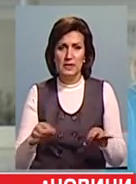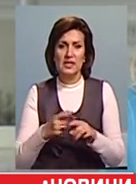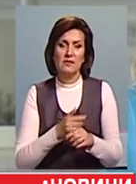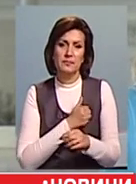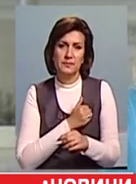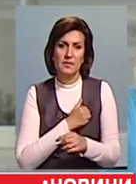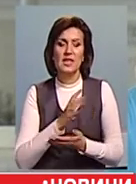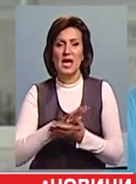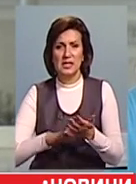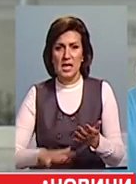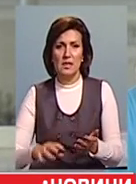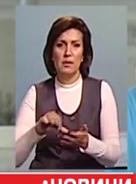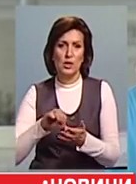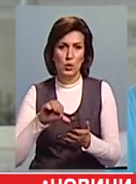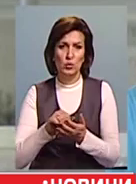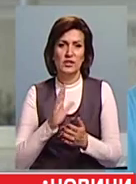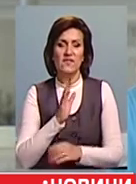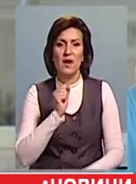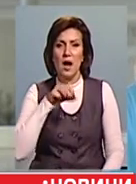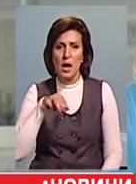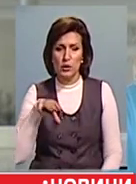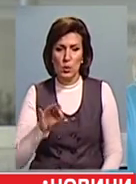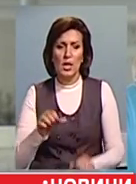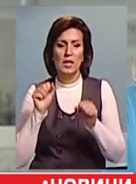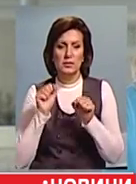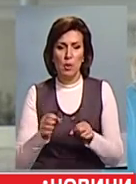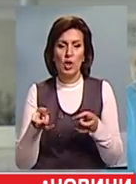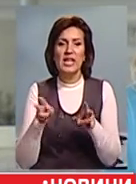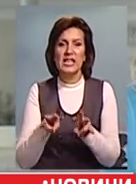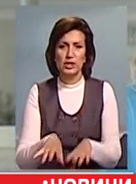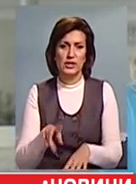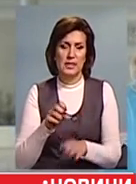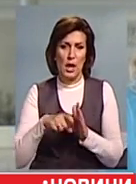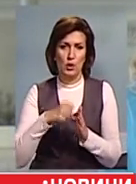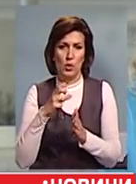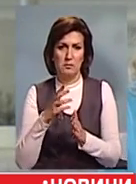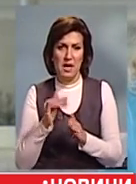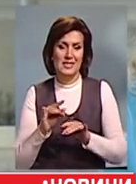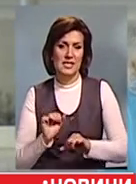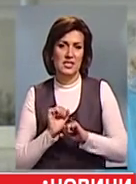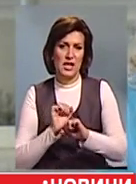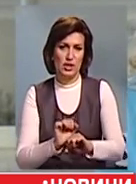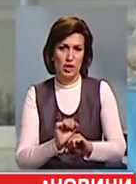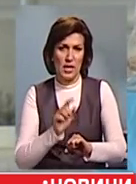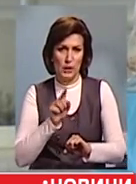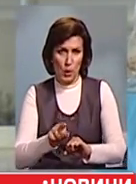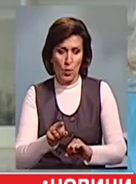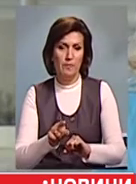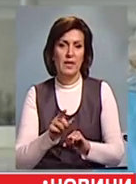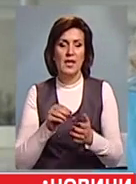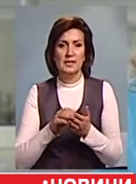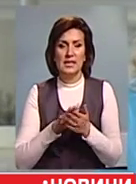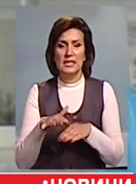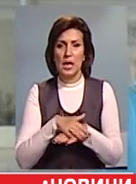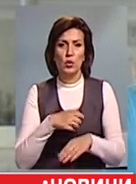висловили бажання і надалі брати участь в антитерористичній операції, змогли лишитись на Донбасі та захищати його. За даними